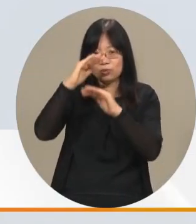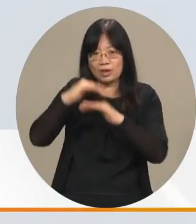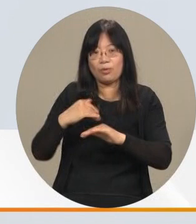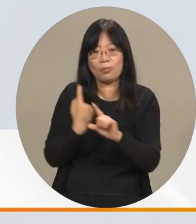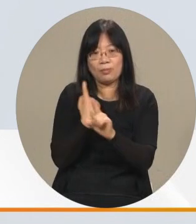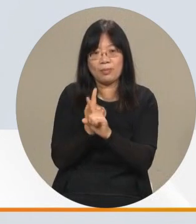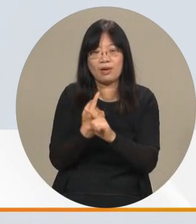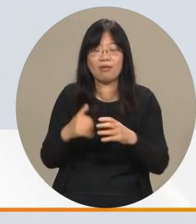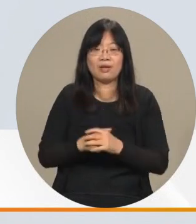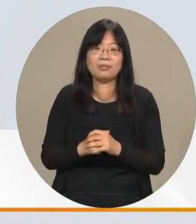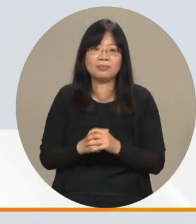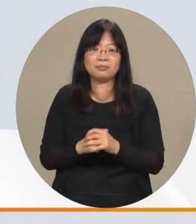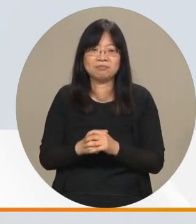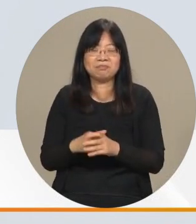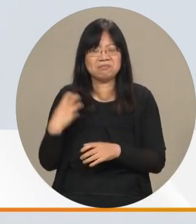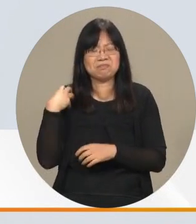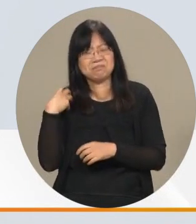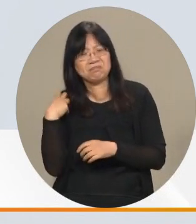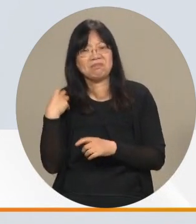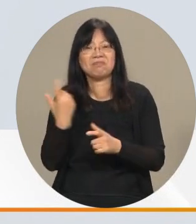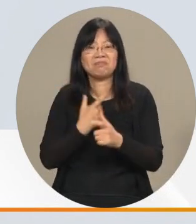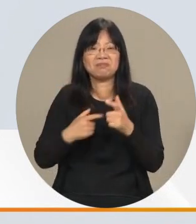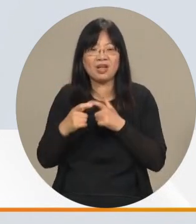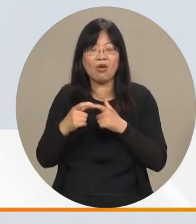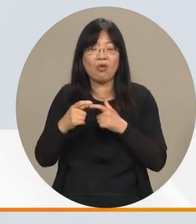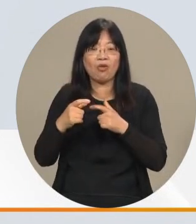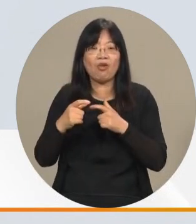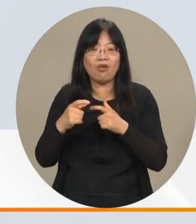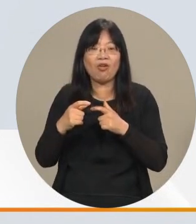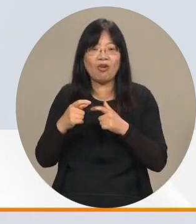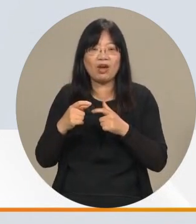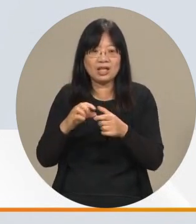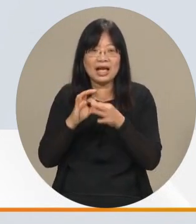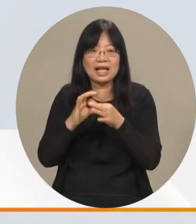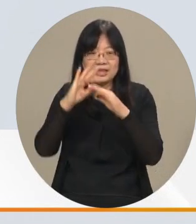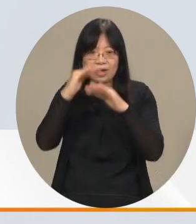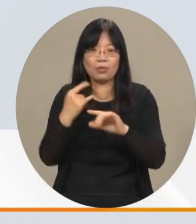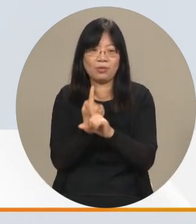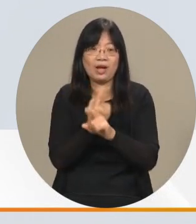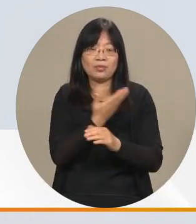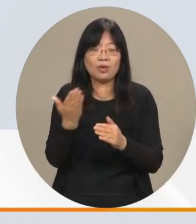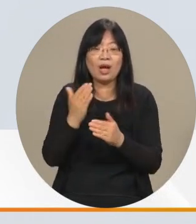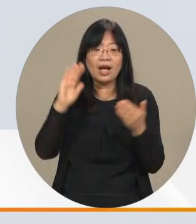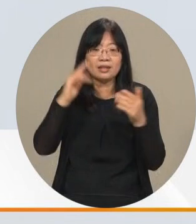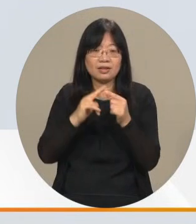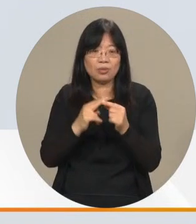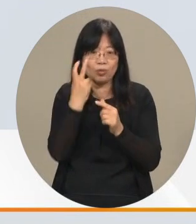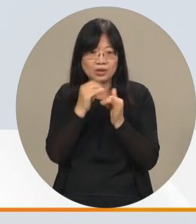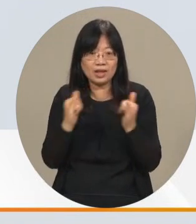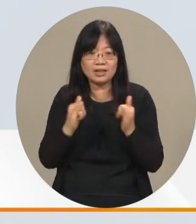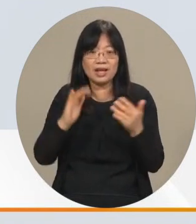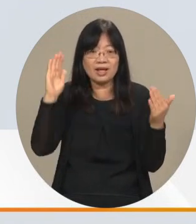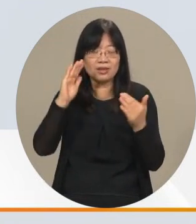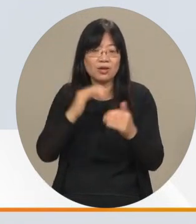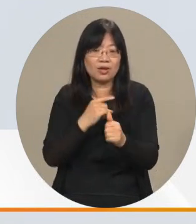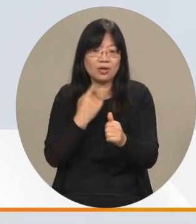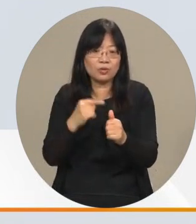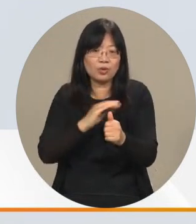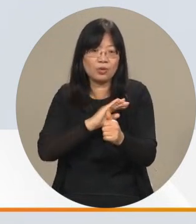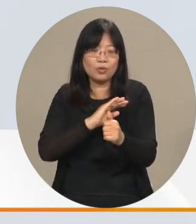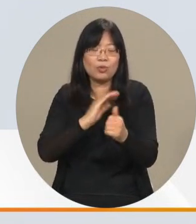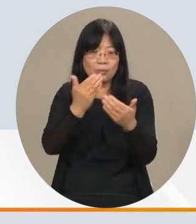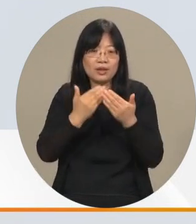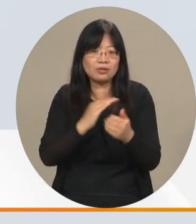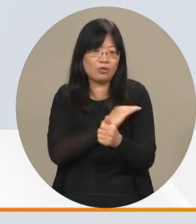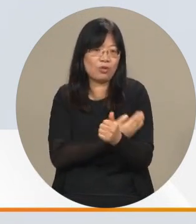개선해서 책임과 의무에 해당하는 부분을 보완하겠습니다 학생 및 보호자는 학생의